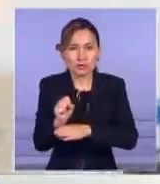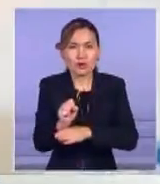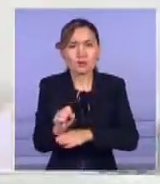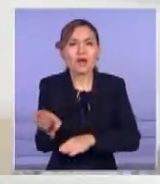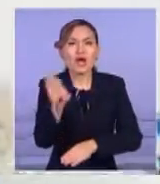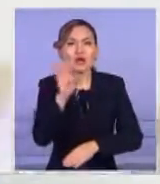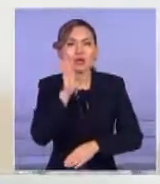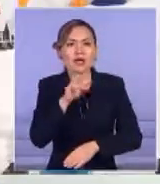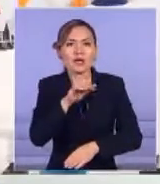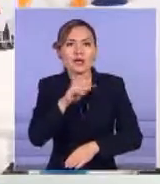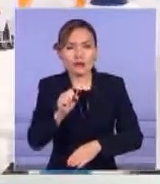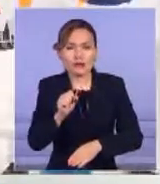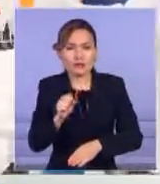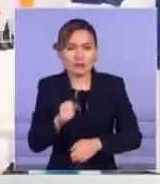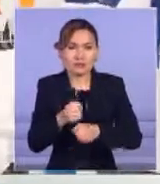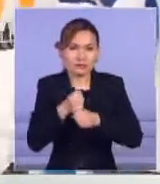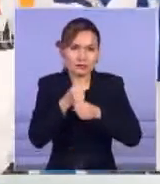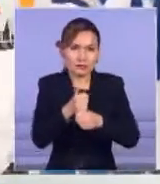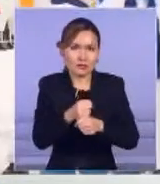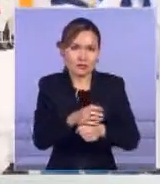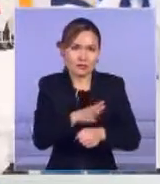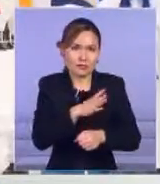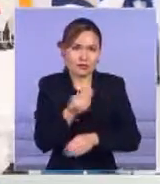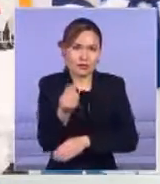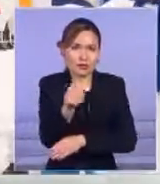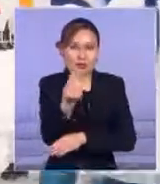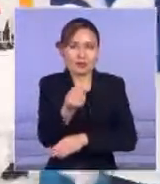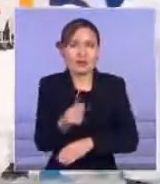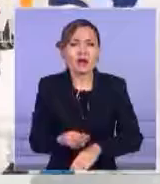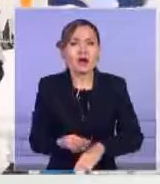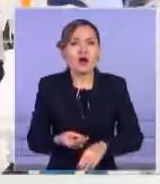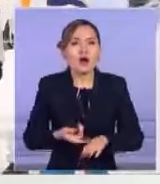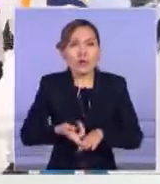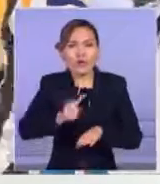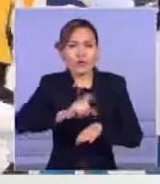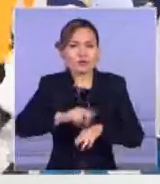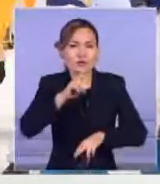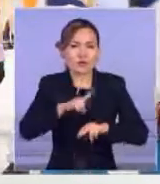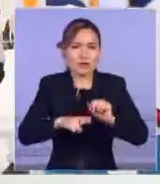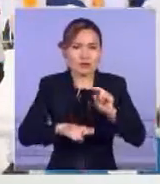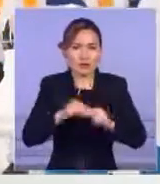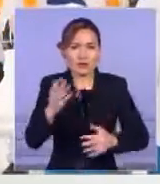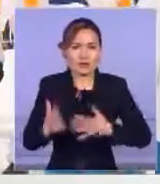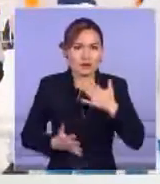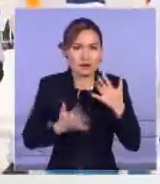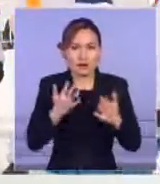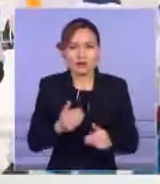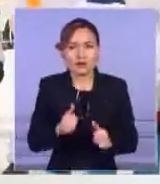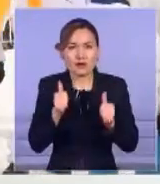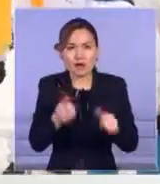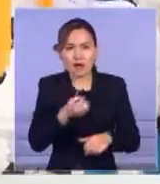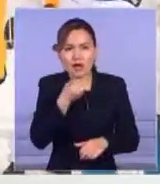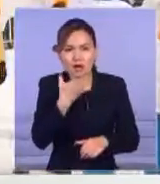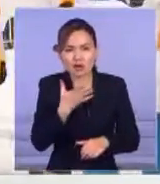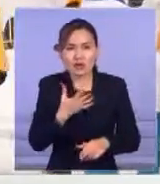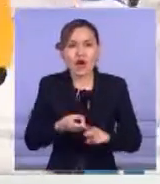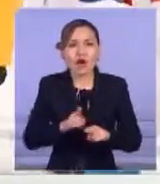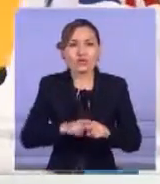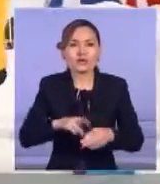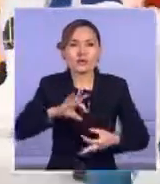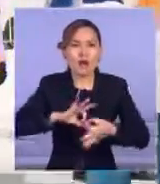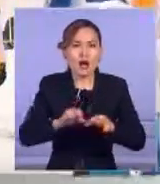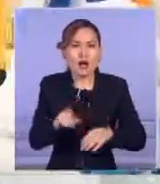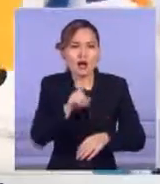эстафетасын аяқтады. Көңіл күйіміз керемет. Универсиада жақсы өтеді деп ойлаймын. Спортшыларымызға